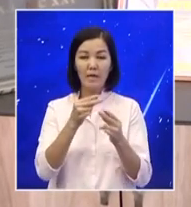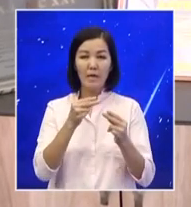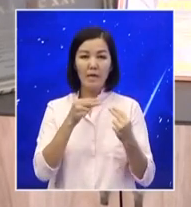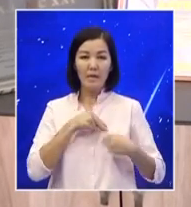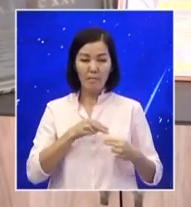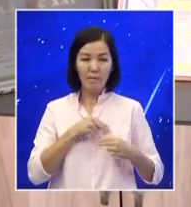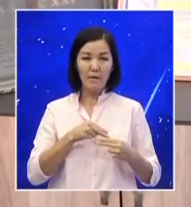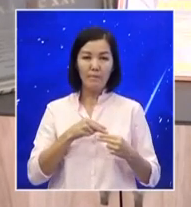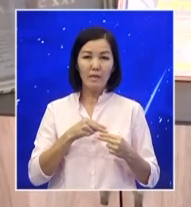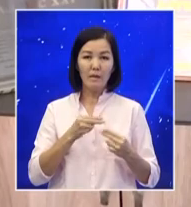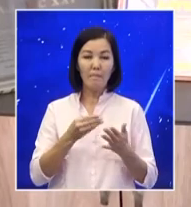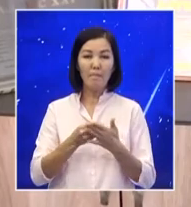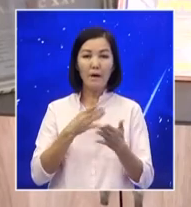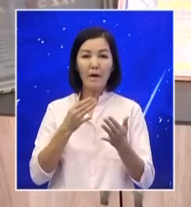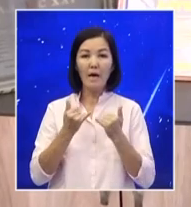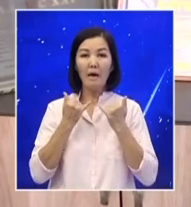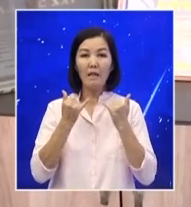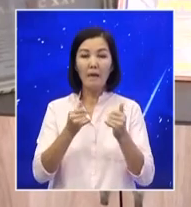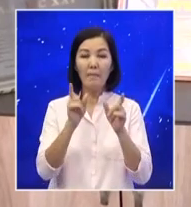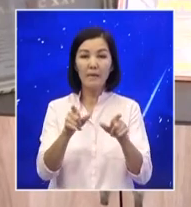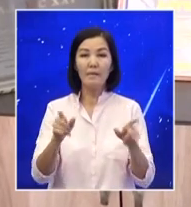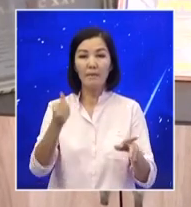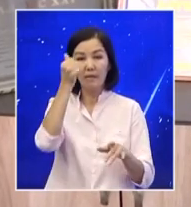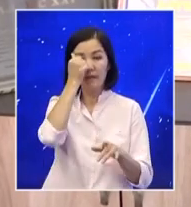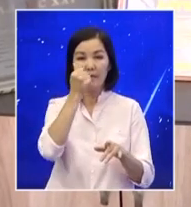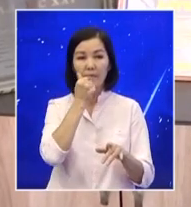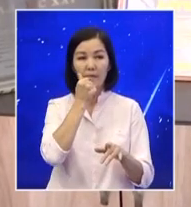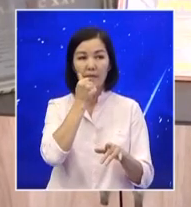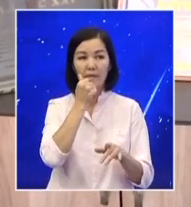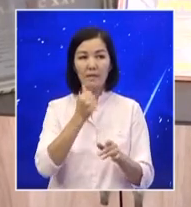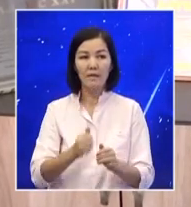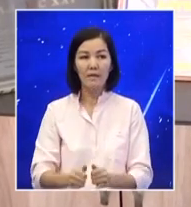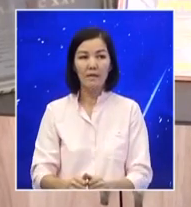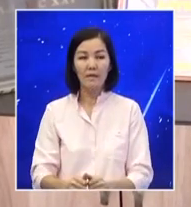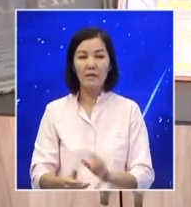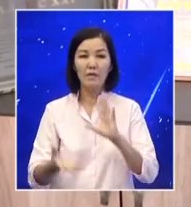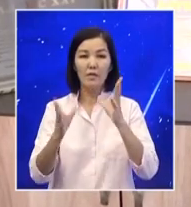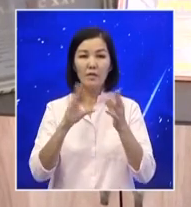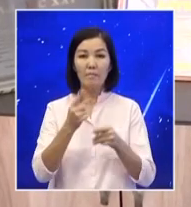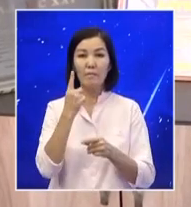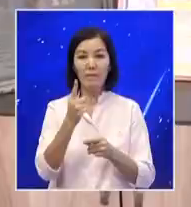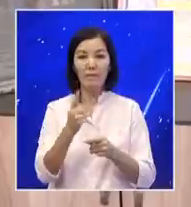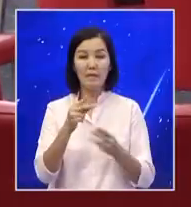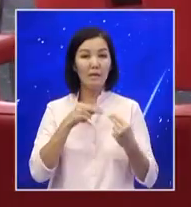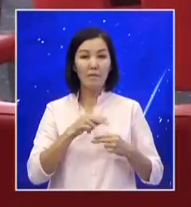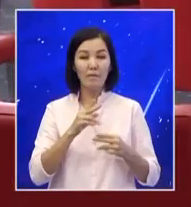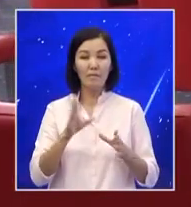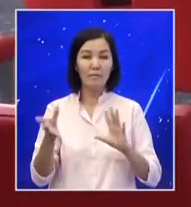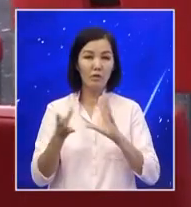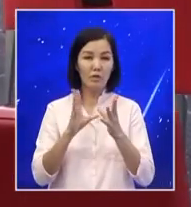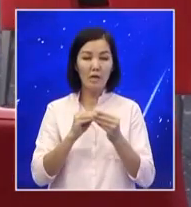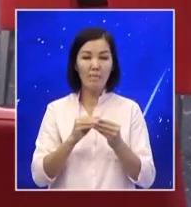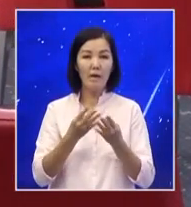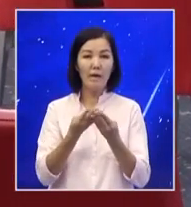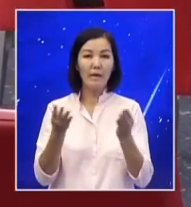бағалаған осы азаматтарға рахметімді айтам тегі. Ал жалпы бұл жалғыз менің еңбегім емес. Карантин